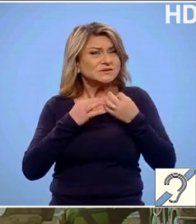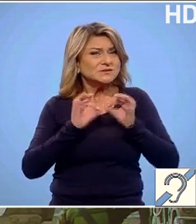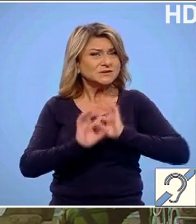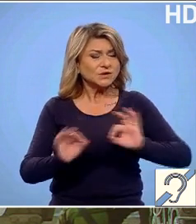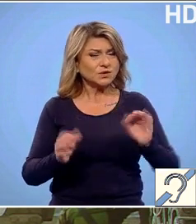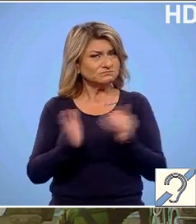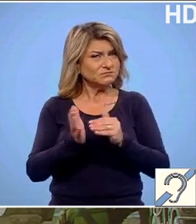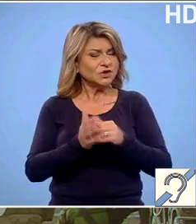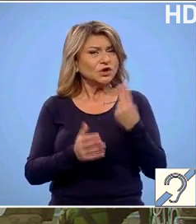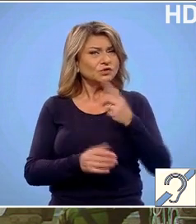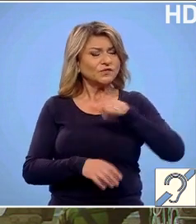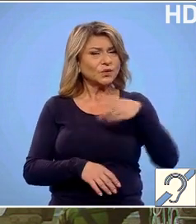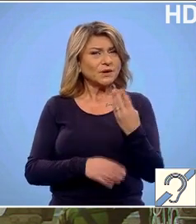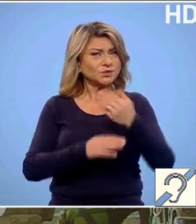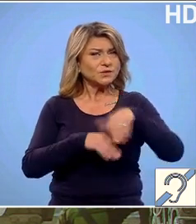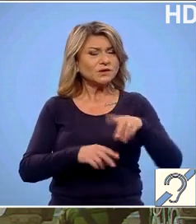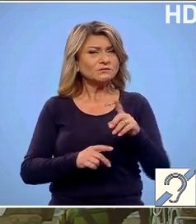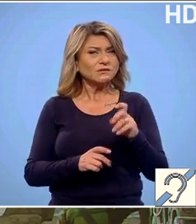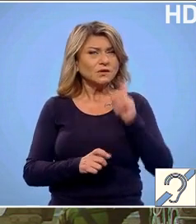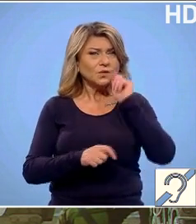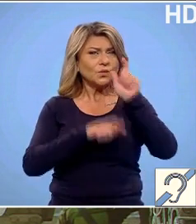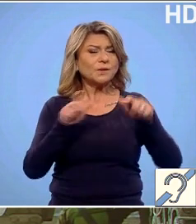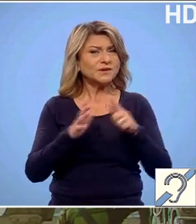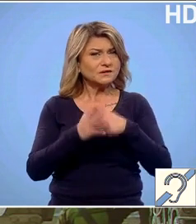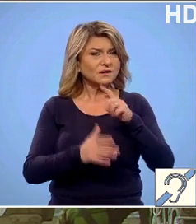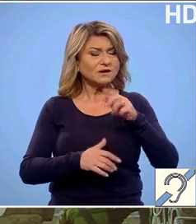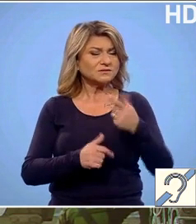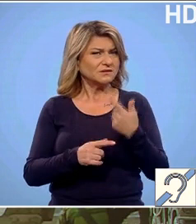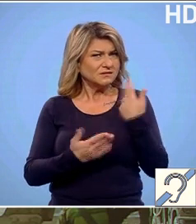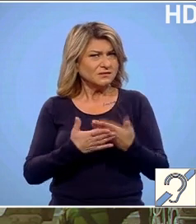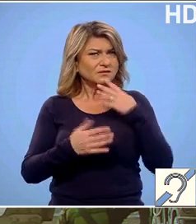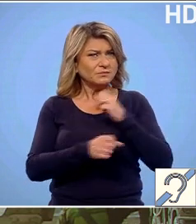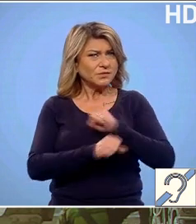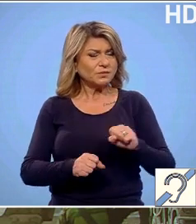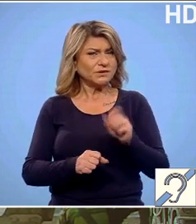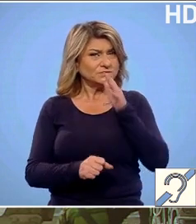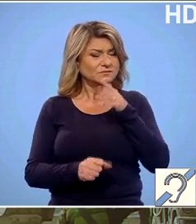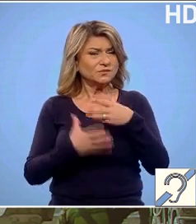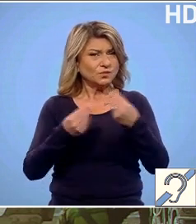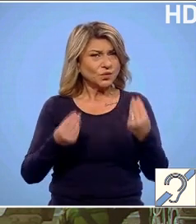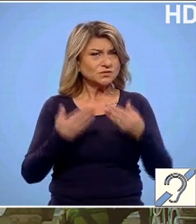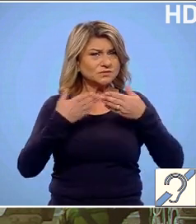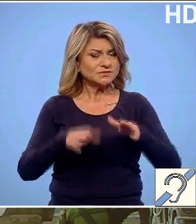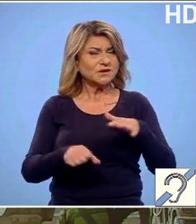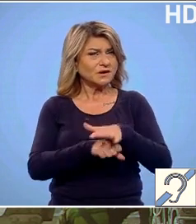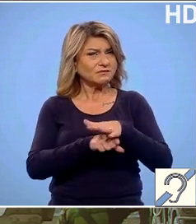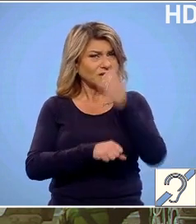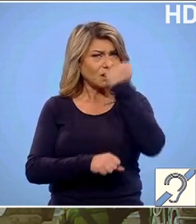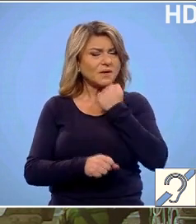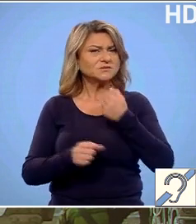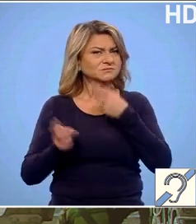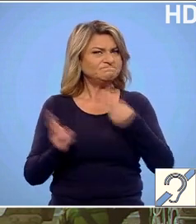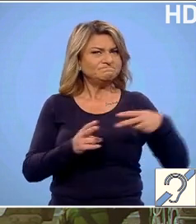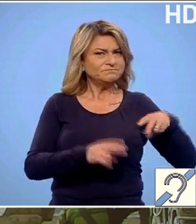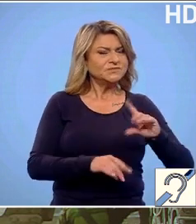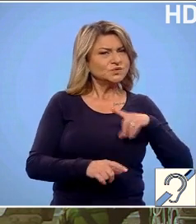celor 2,4 milioane de locuitori din Gaza. Asta în timp ce bombardamentele israeliene masive declanșate de atacul Hamas continuă